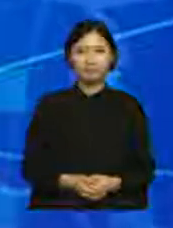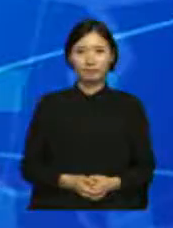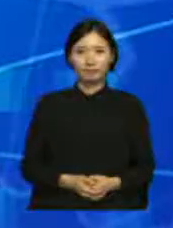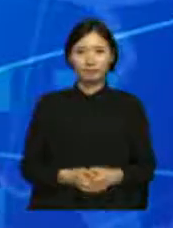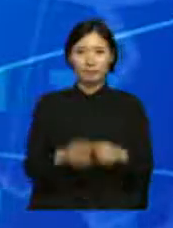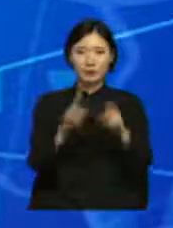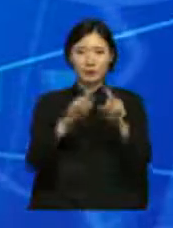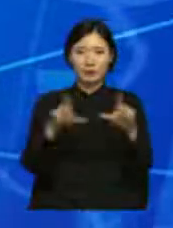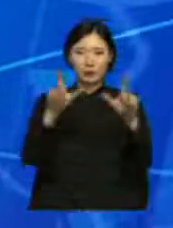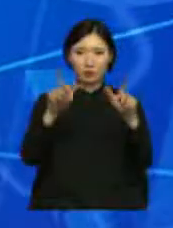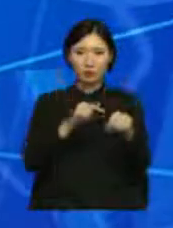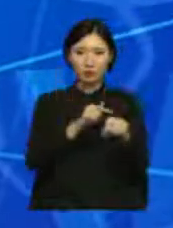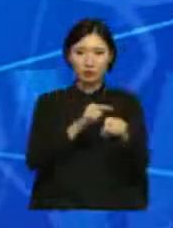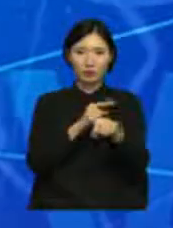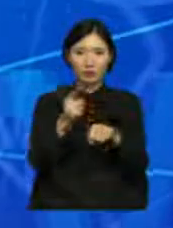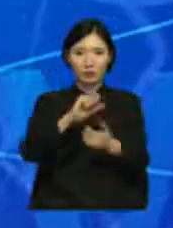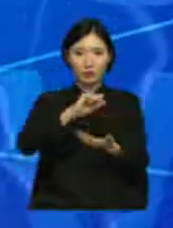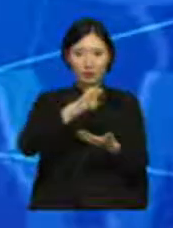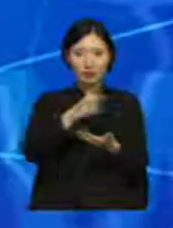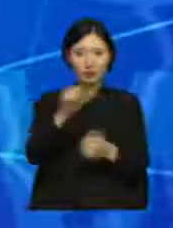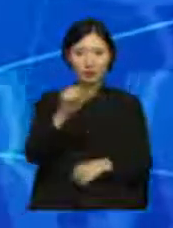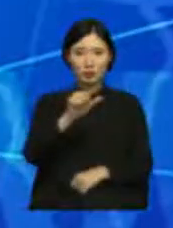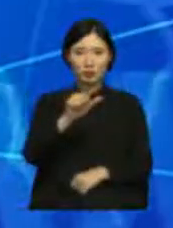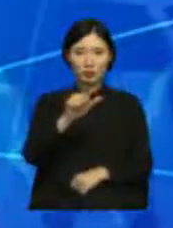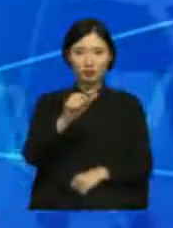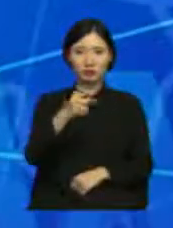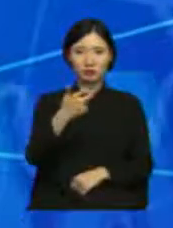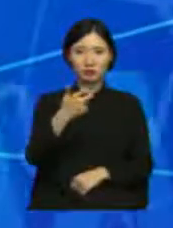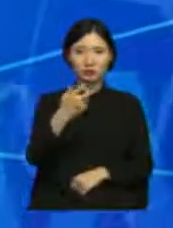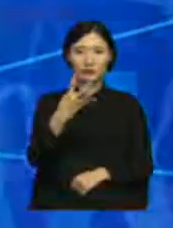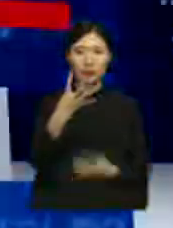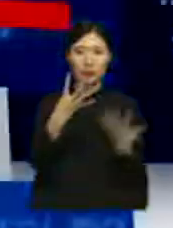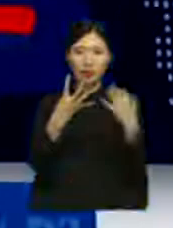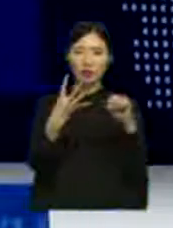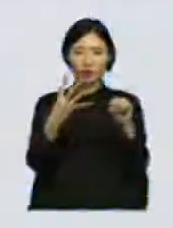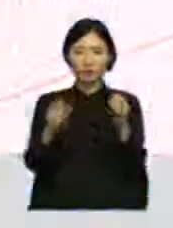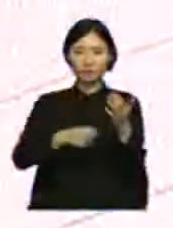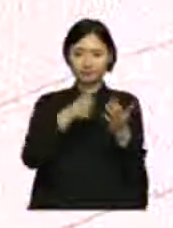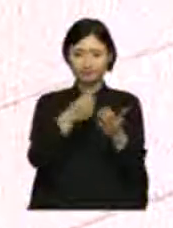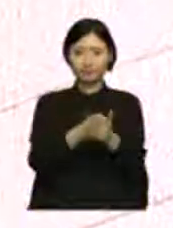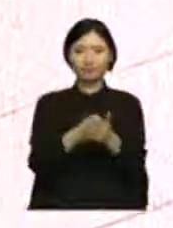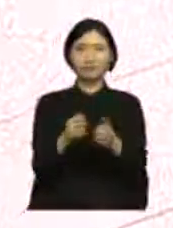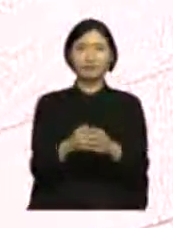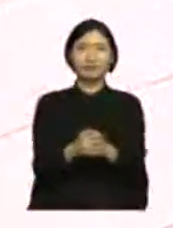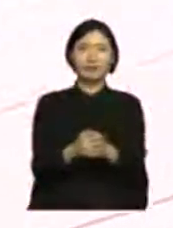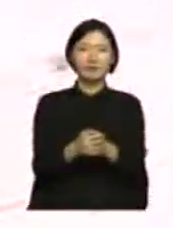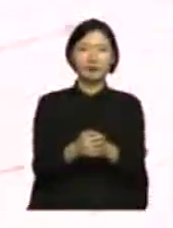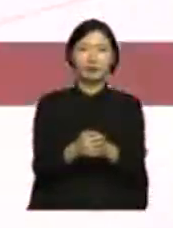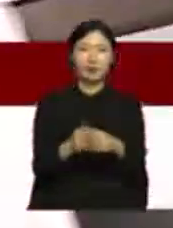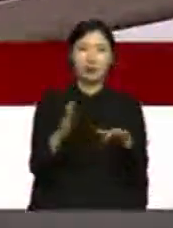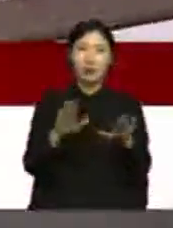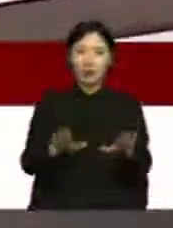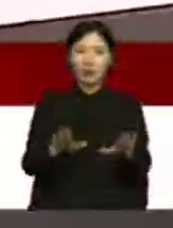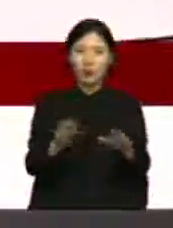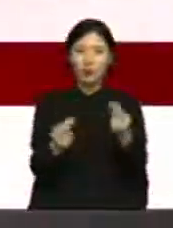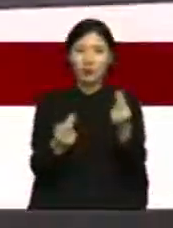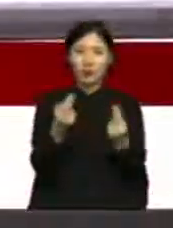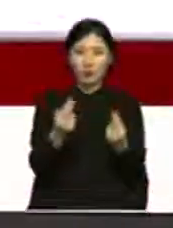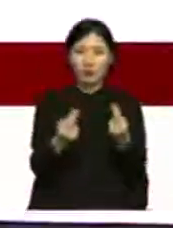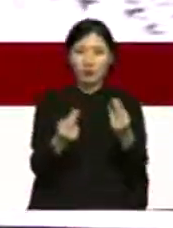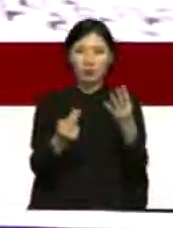성동구 내년도 예산 애기 5074 억원으로 확정됐습니다 이는 올해 예산보다